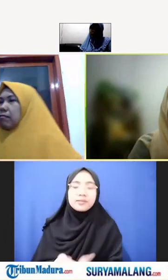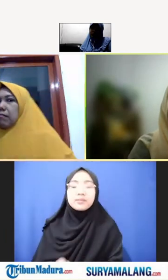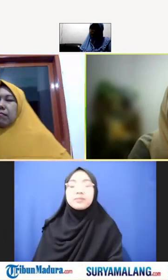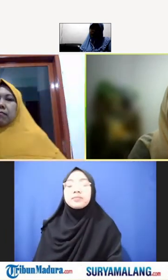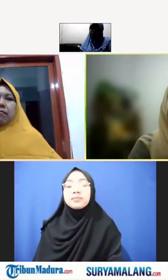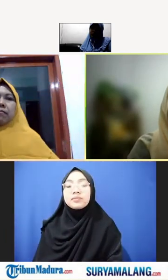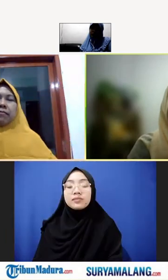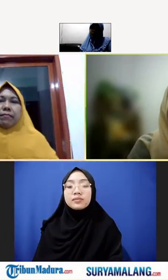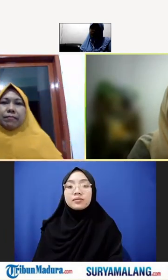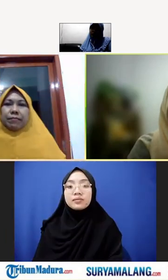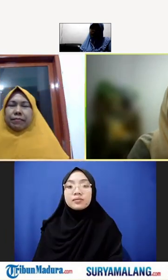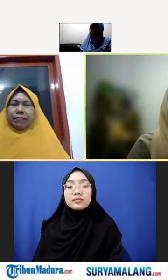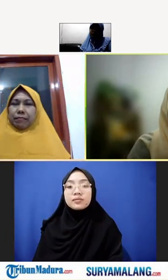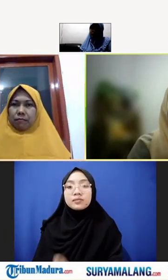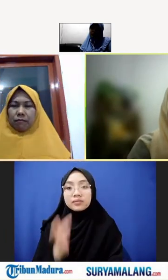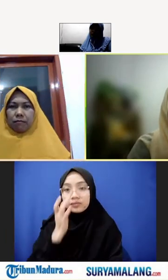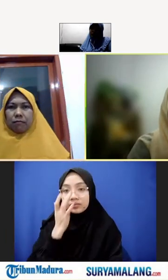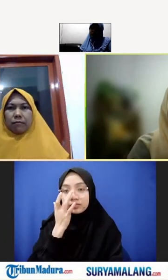Dan